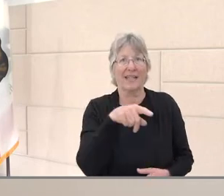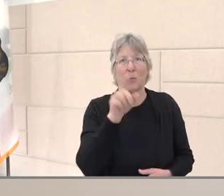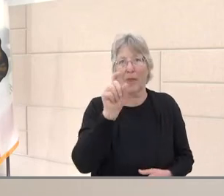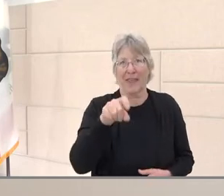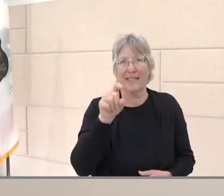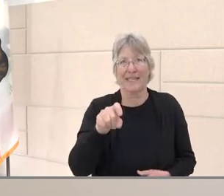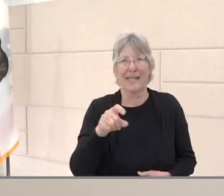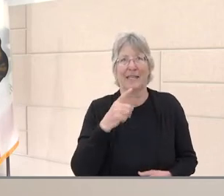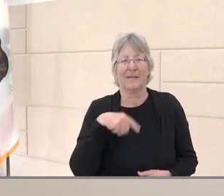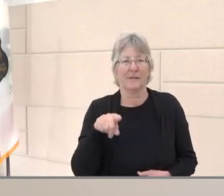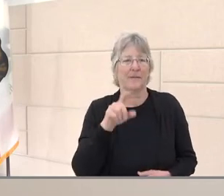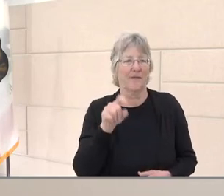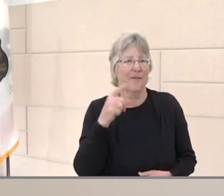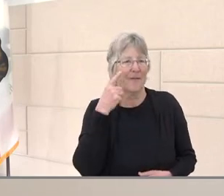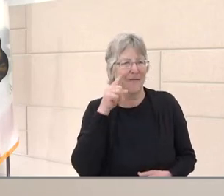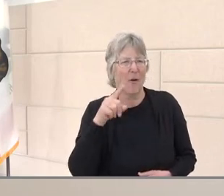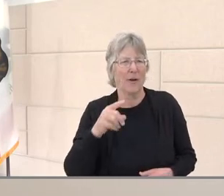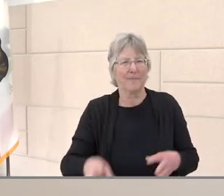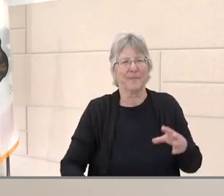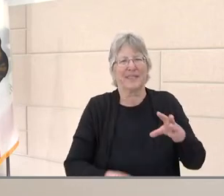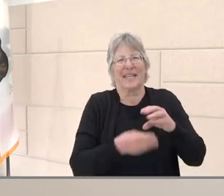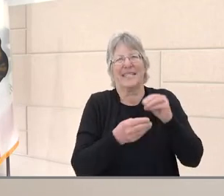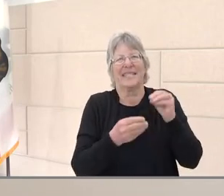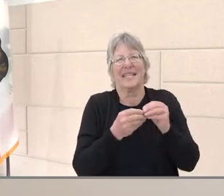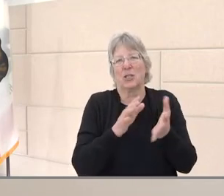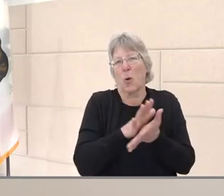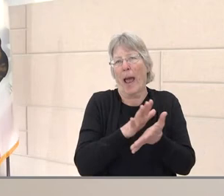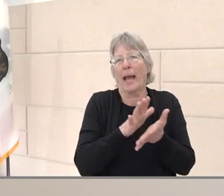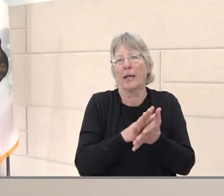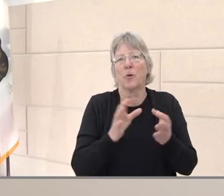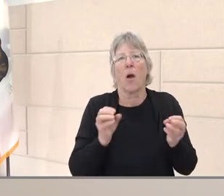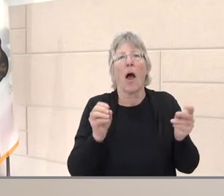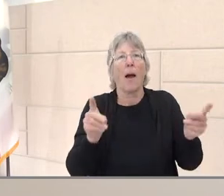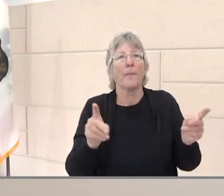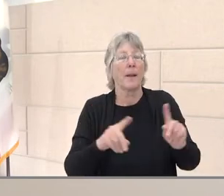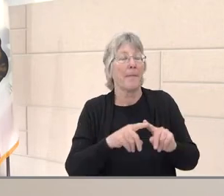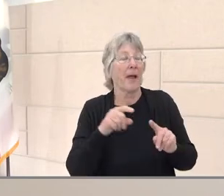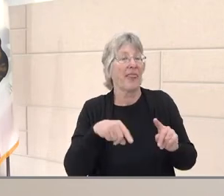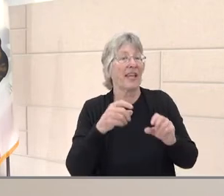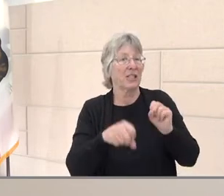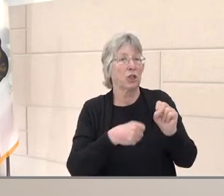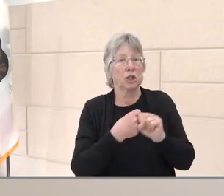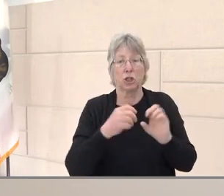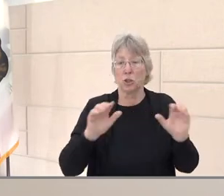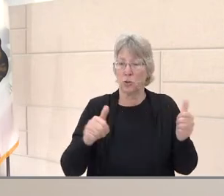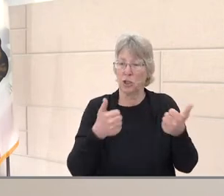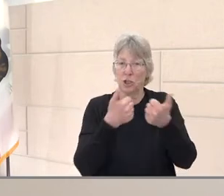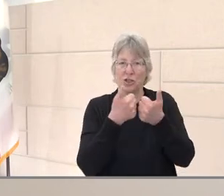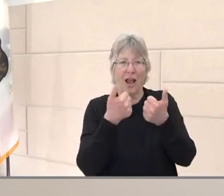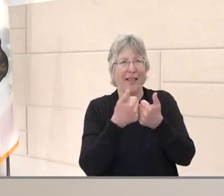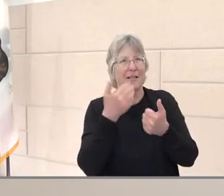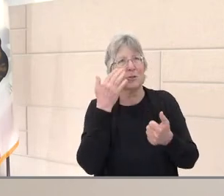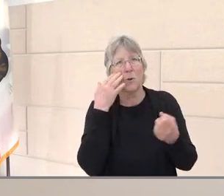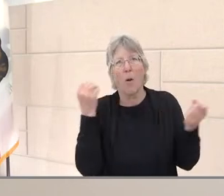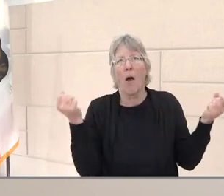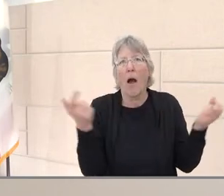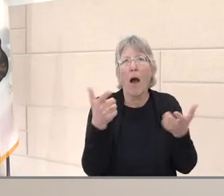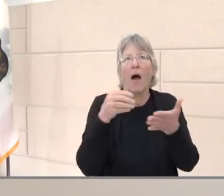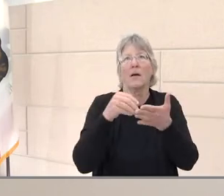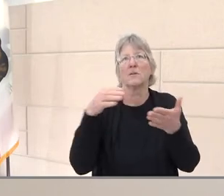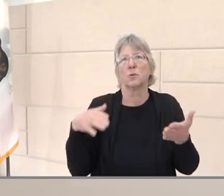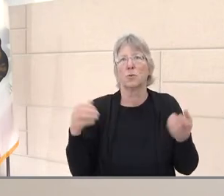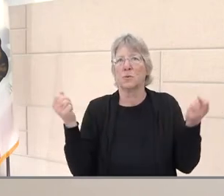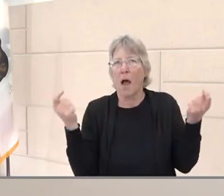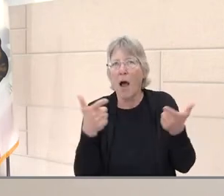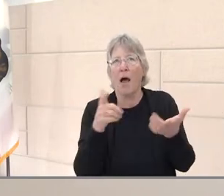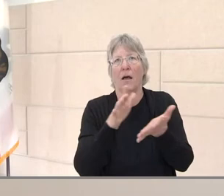គ្រប់គ្រងដល់សិស្សដើម្បីបន្ថែមឱកាសទៅលើការសិក្សាឆ្នាំនេះគឺពេលលំបាកគឺសិស្សទាំងអ